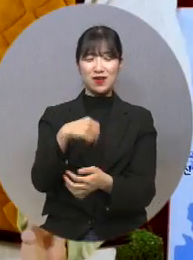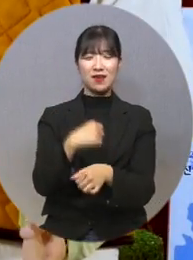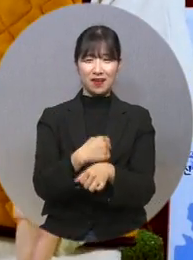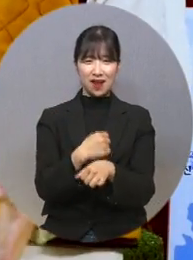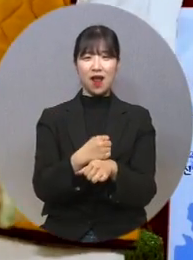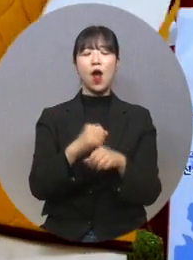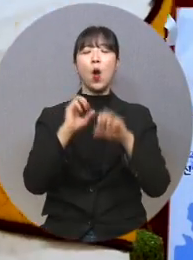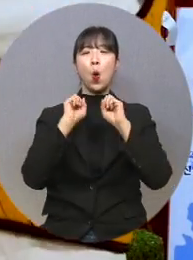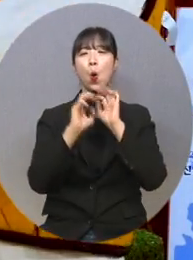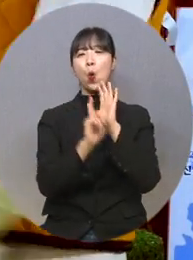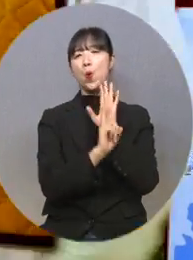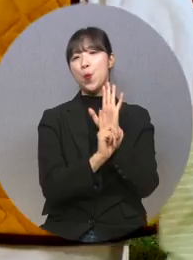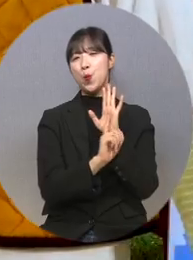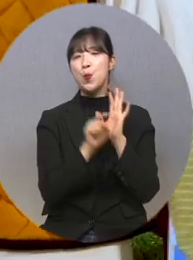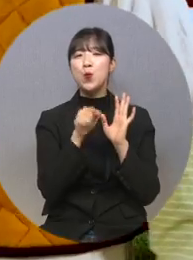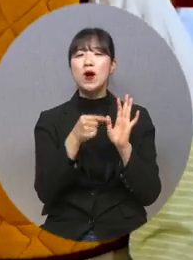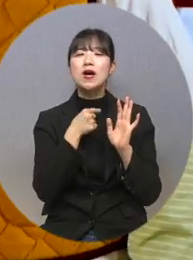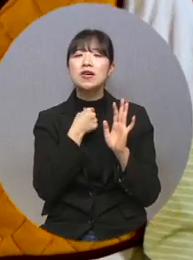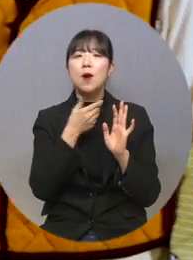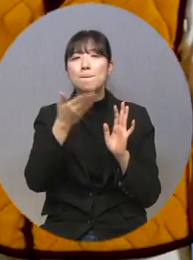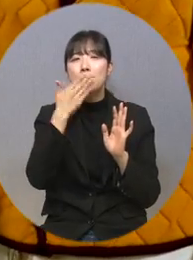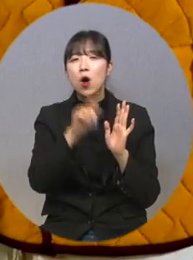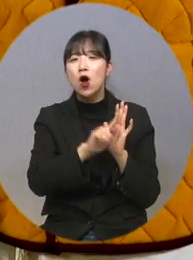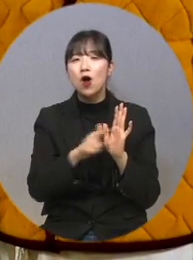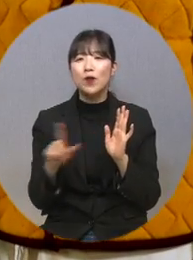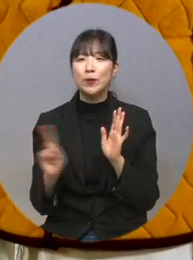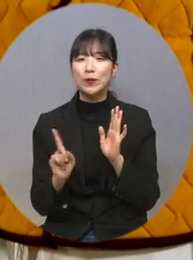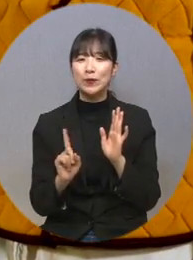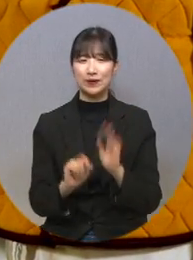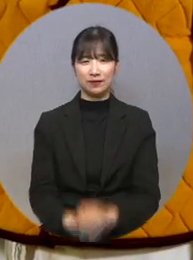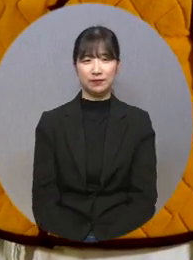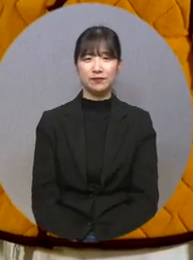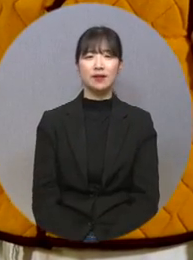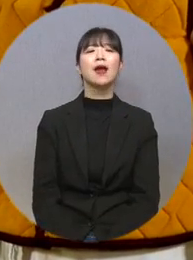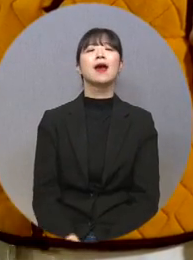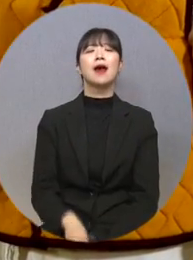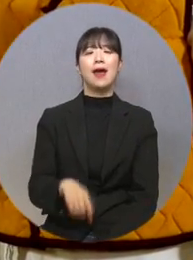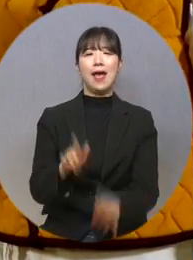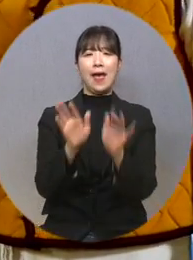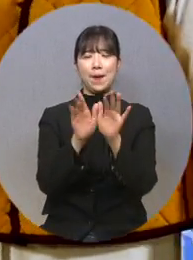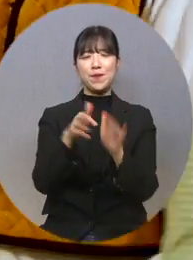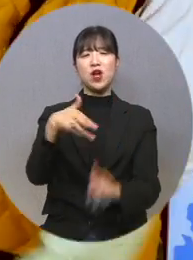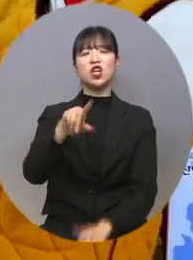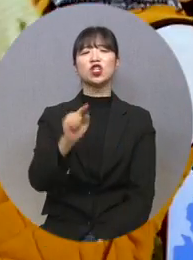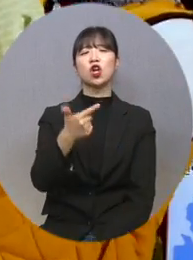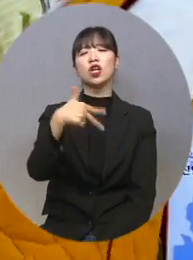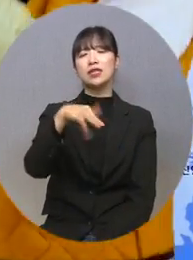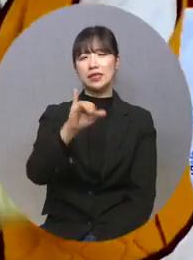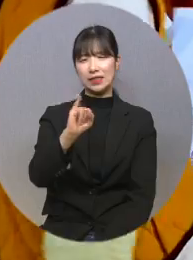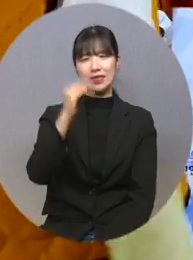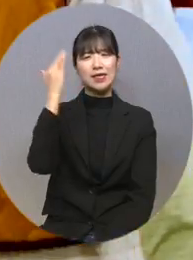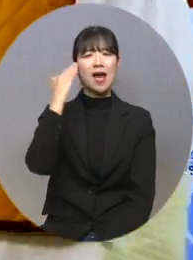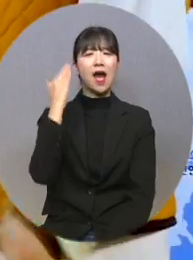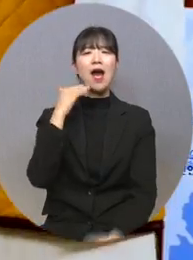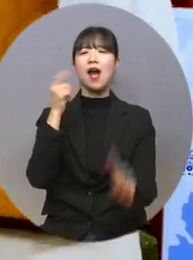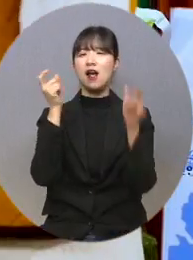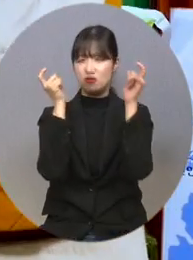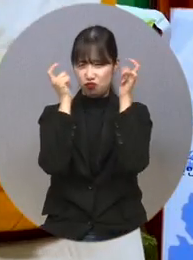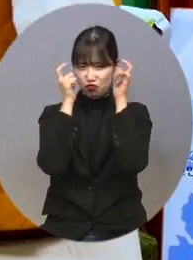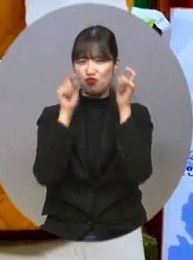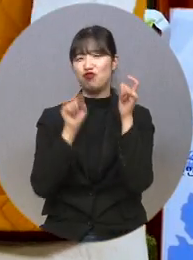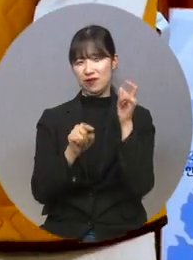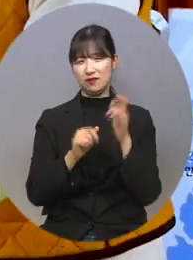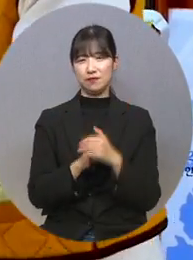홍보를 해주실 우리 저기 한 평의 먹거리는 뭡니까? 당연 한 평 천지 한우죠. 한 평 천지